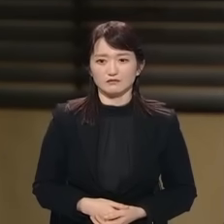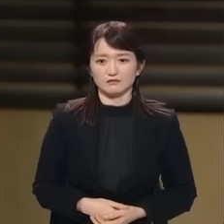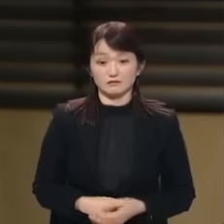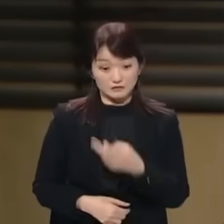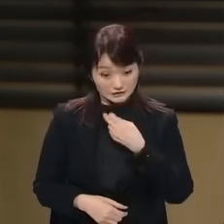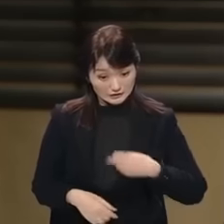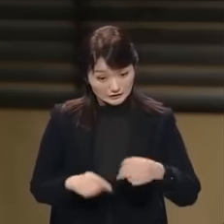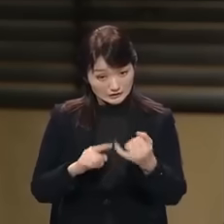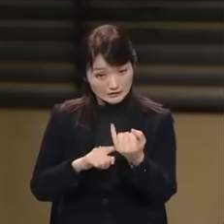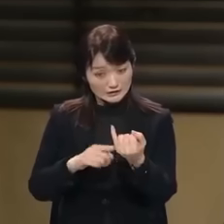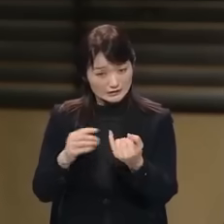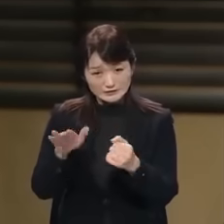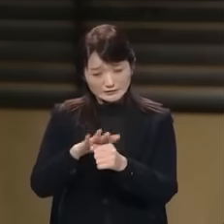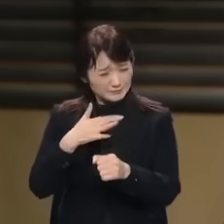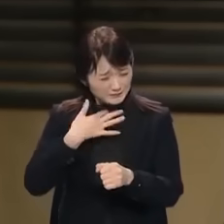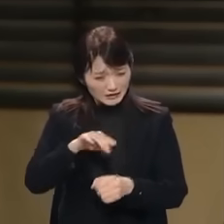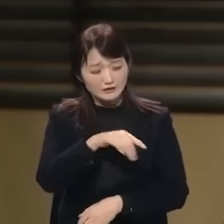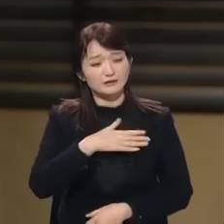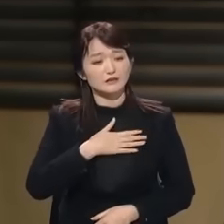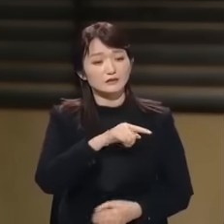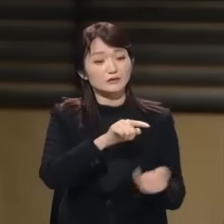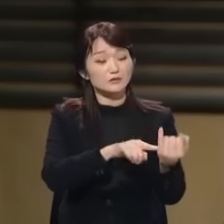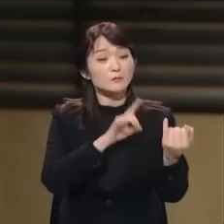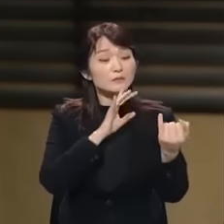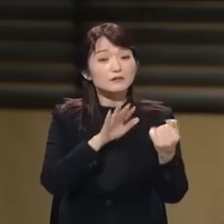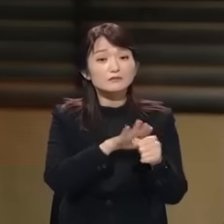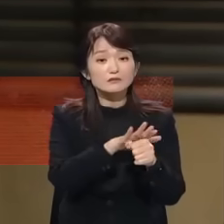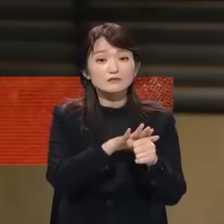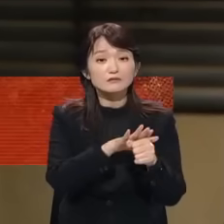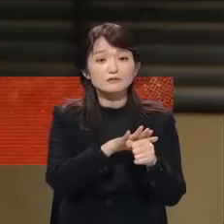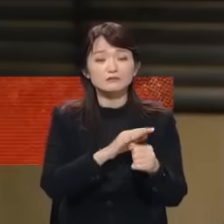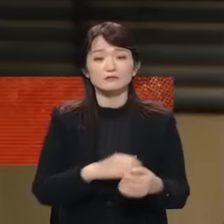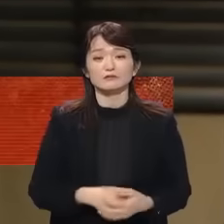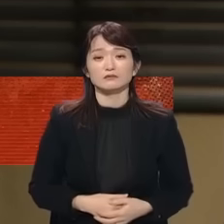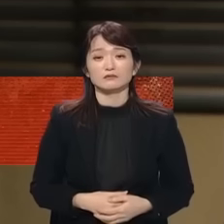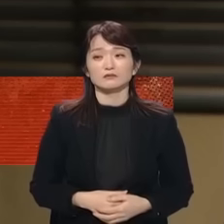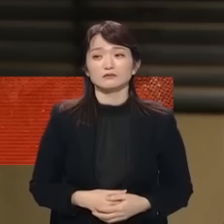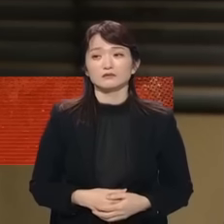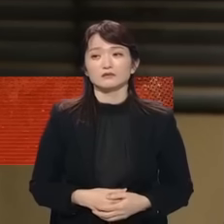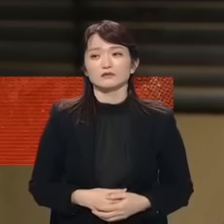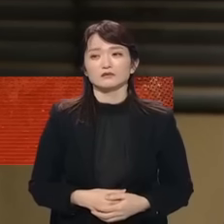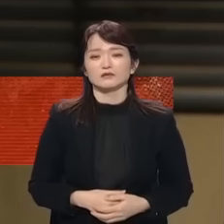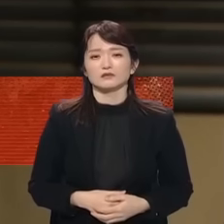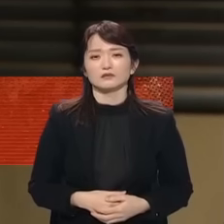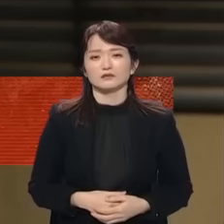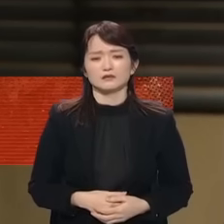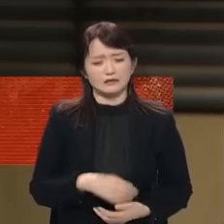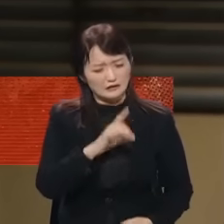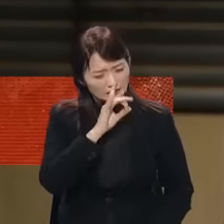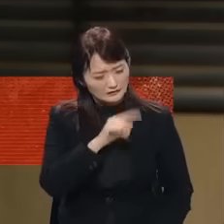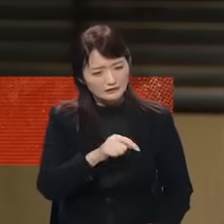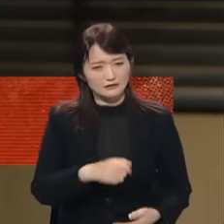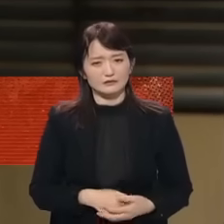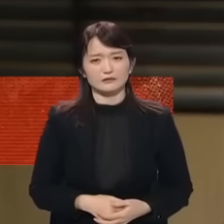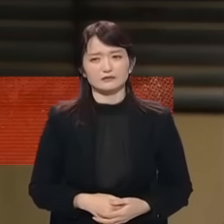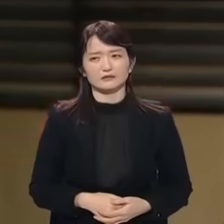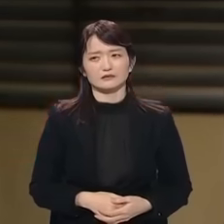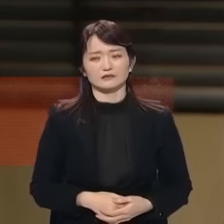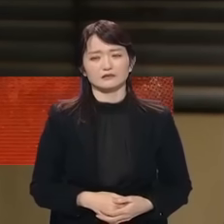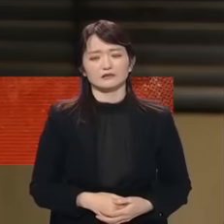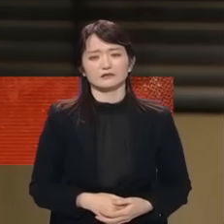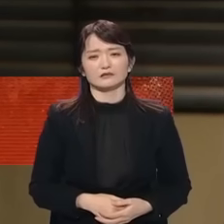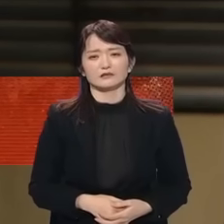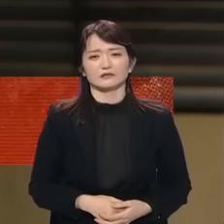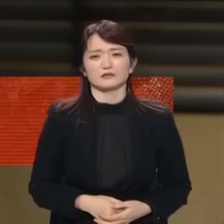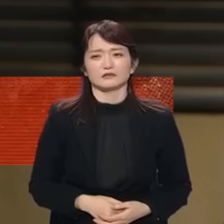사랑한 적이 없다 나는 너만 사랑했다 그렇게 얘기하겠지 그래서 매달리기 시작했는데이 정도가 좀 지나치다고 생각을 했다고